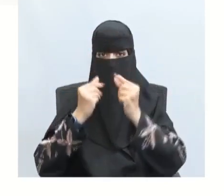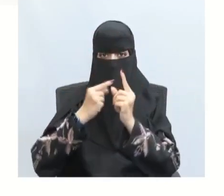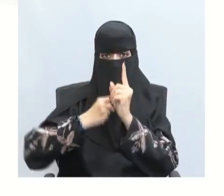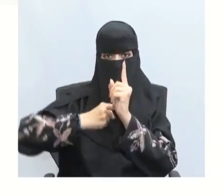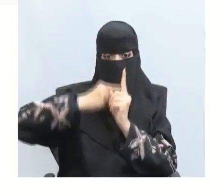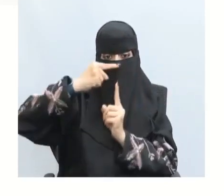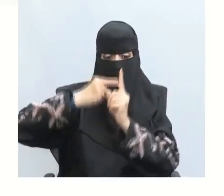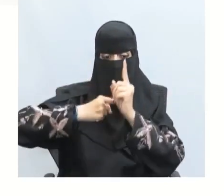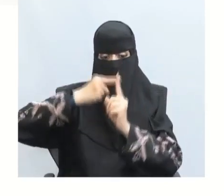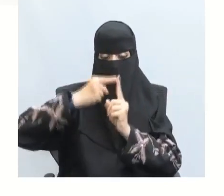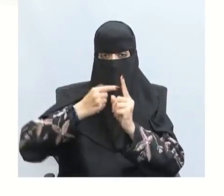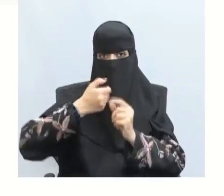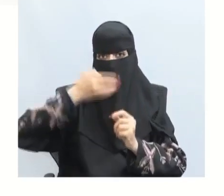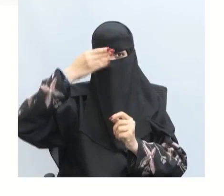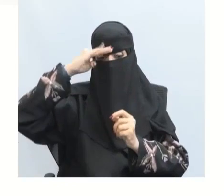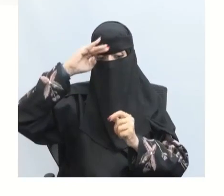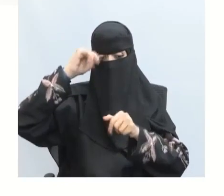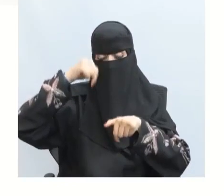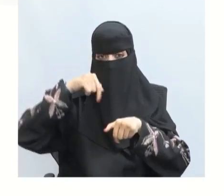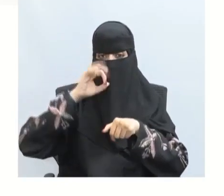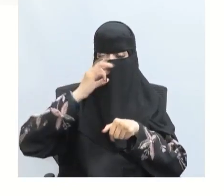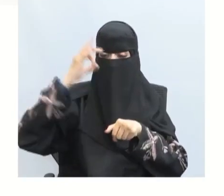بحسب درجه الحراره